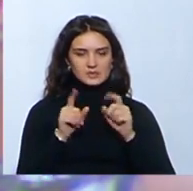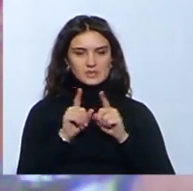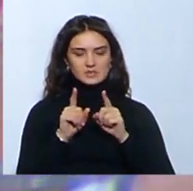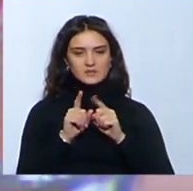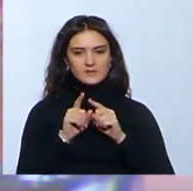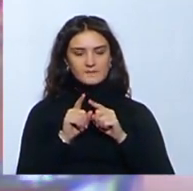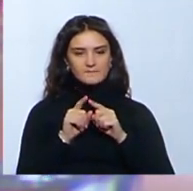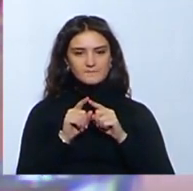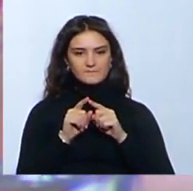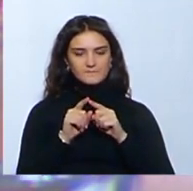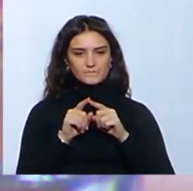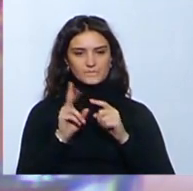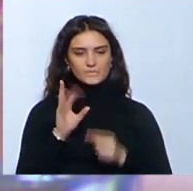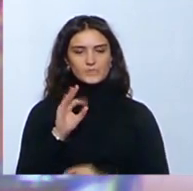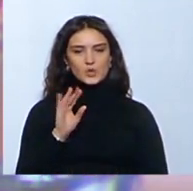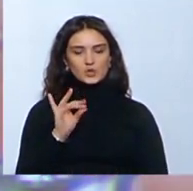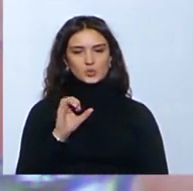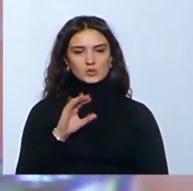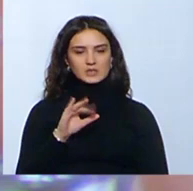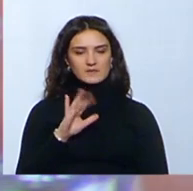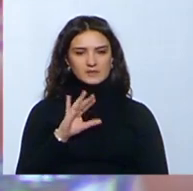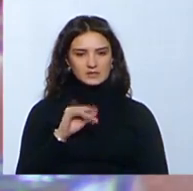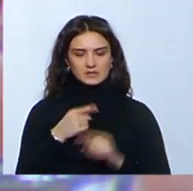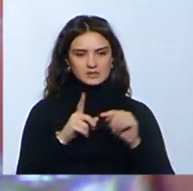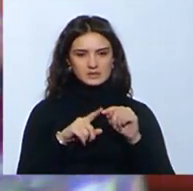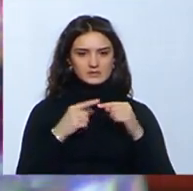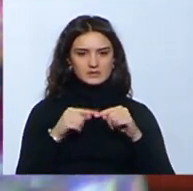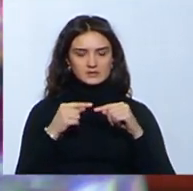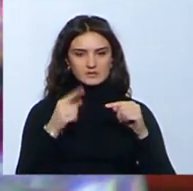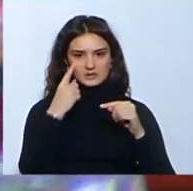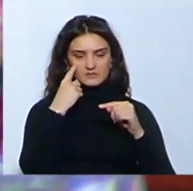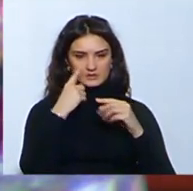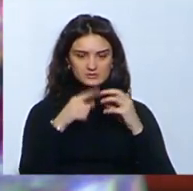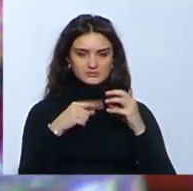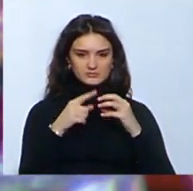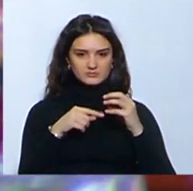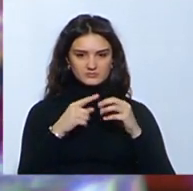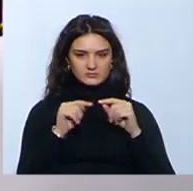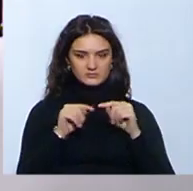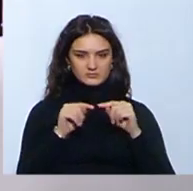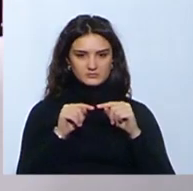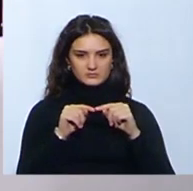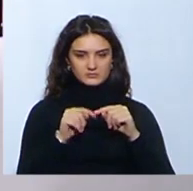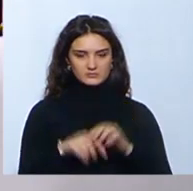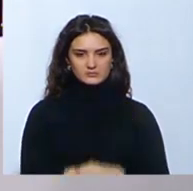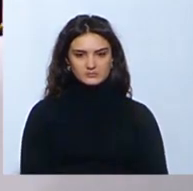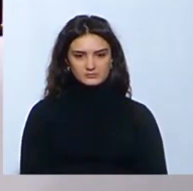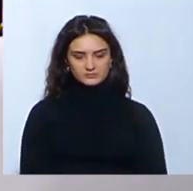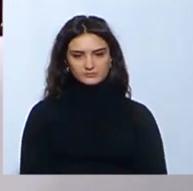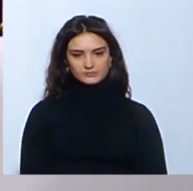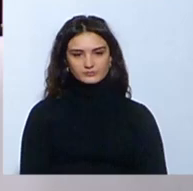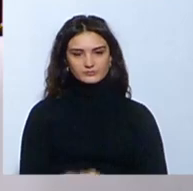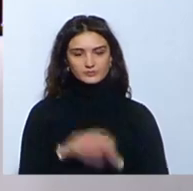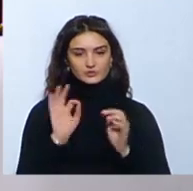ასევე კონიუნქტივის, სკლერის და შესაბამისად უკვე თვალის მამოძრავებელი კუნთების, რომელიც ფიქსირებულია სკლერაზე. ძალიან ხშირად